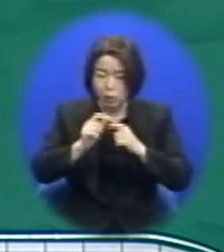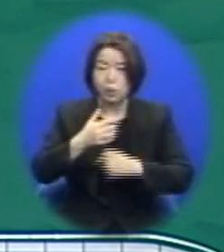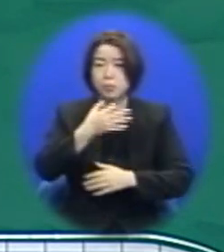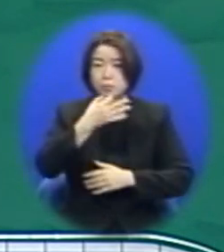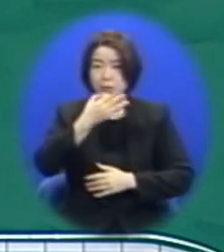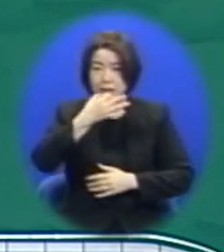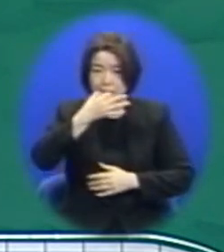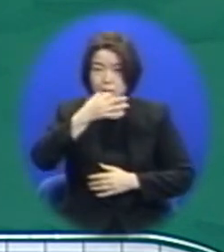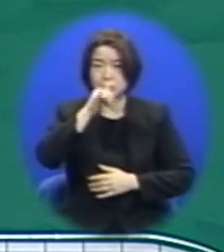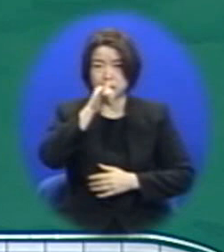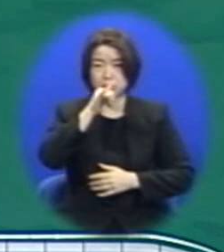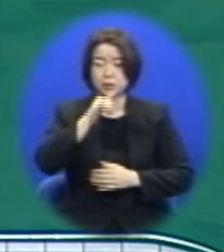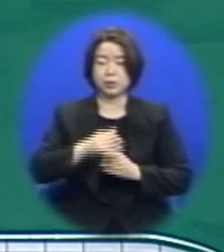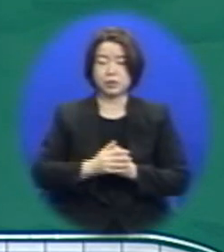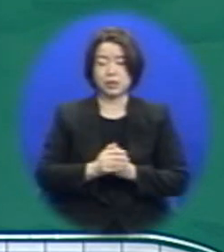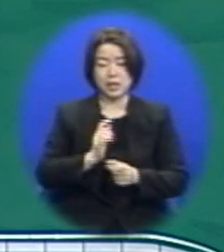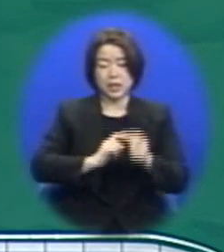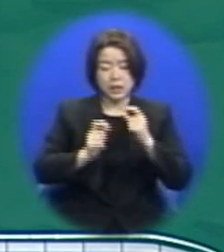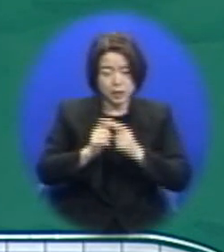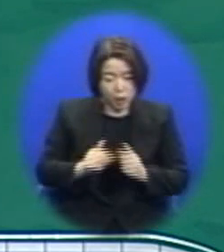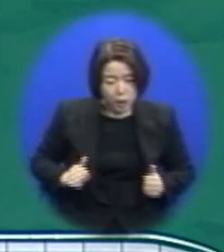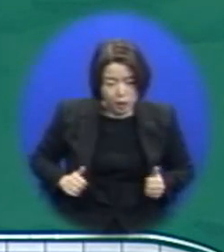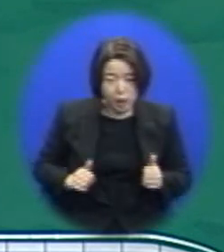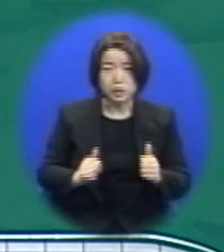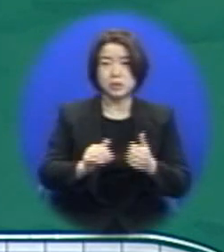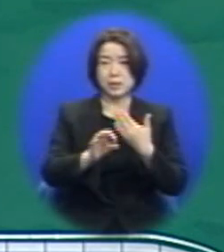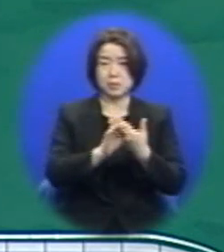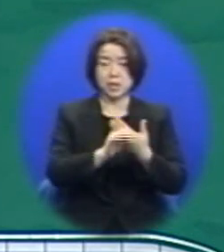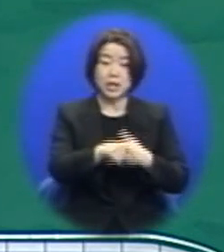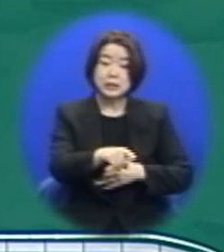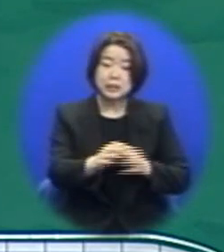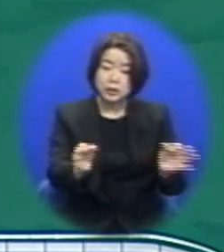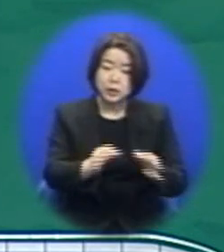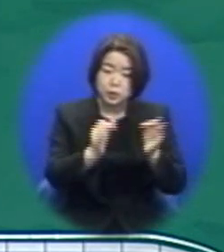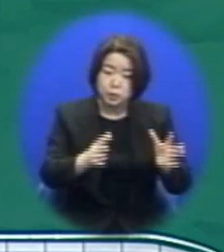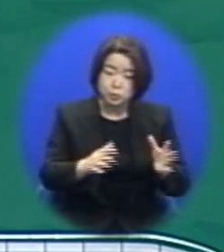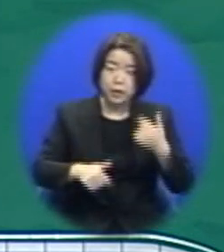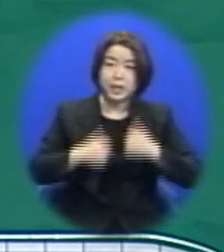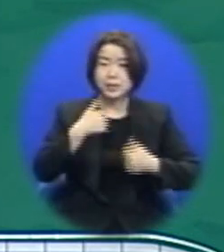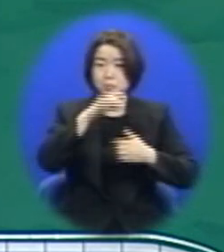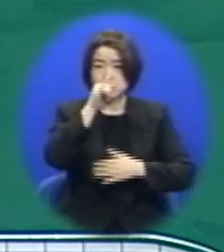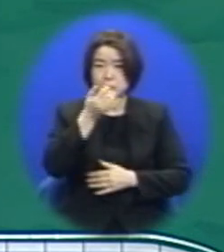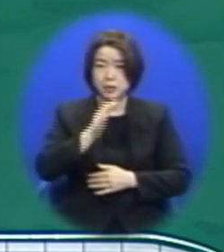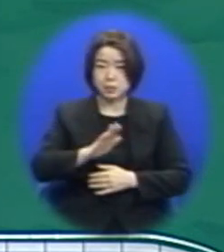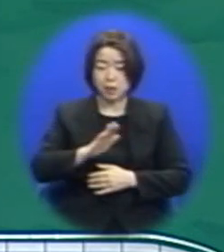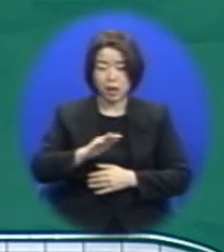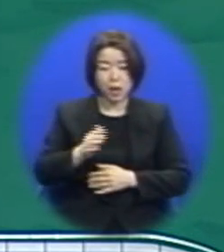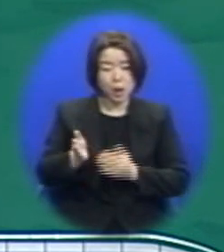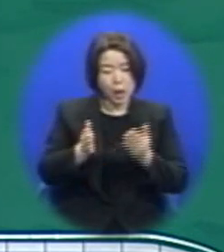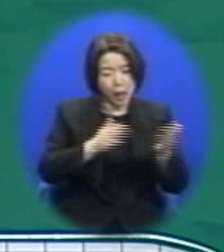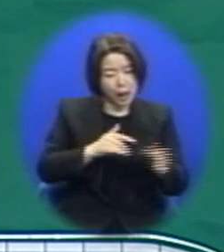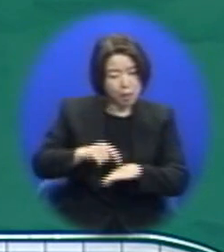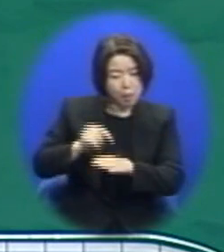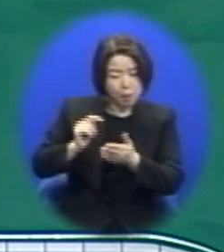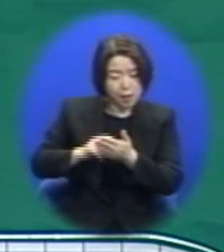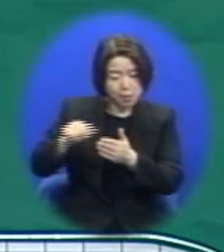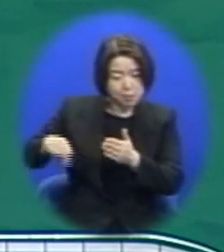열심히 목회하면 할수록 순간 기쁨은 있지만 또 한편 마음에는